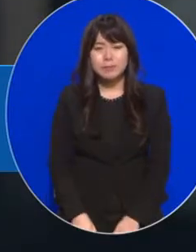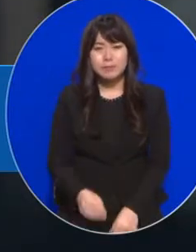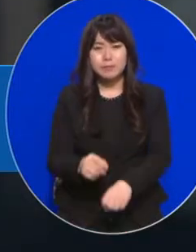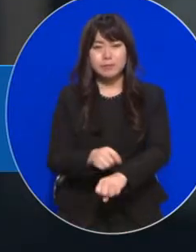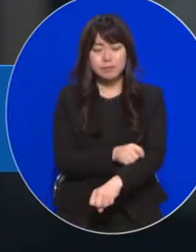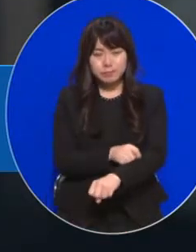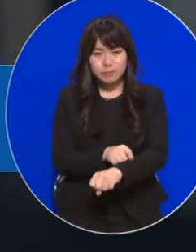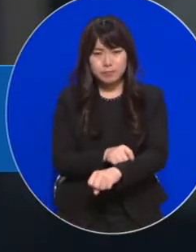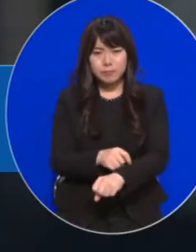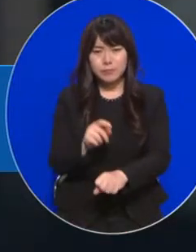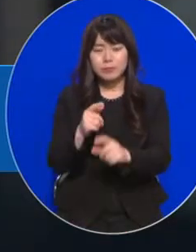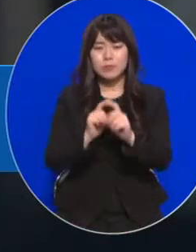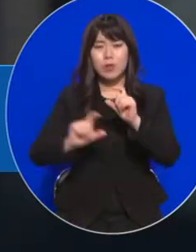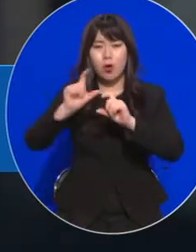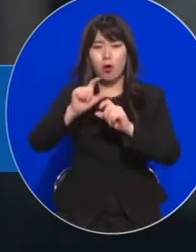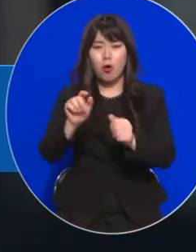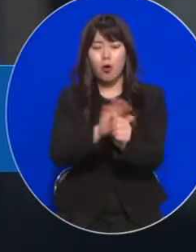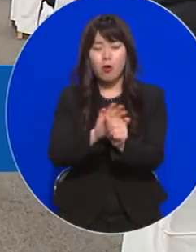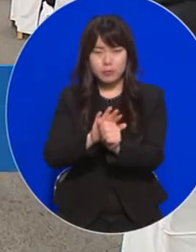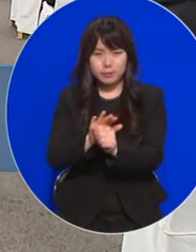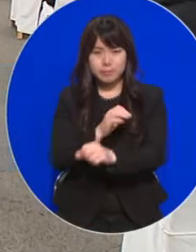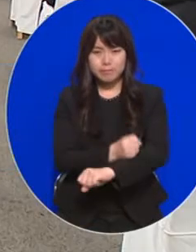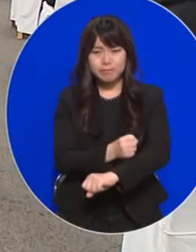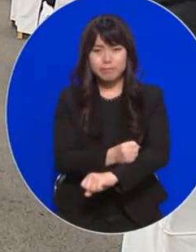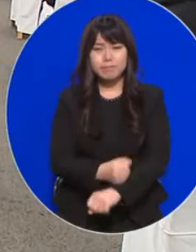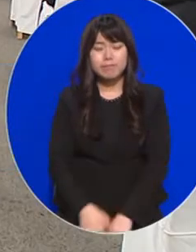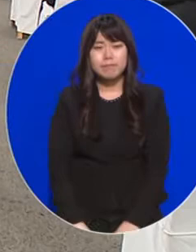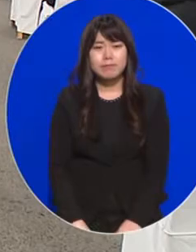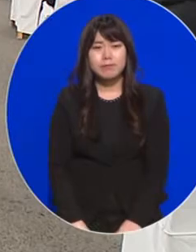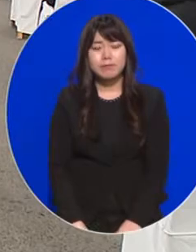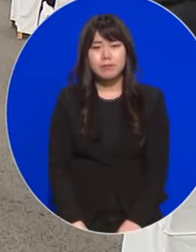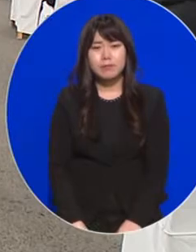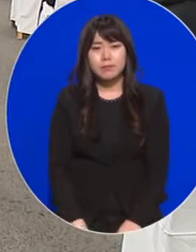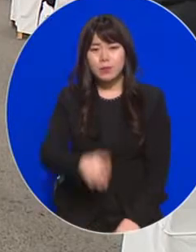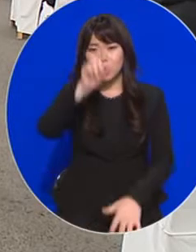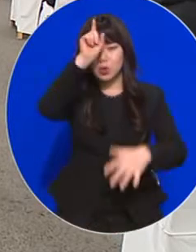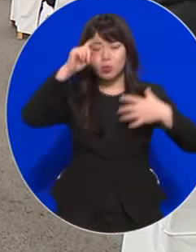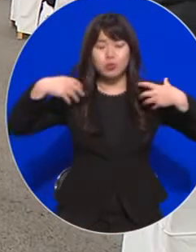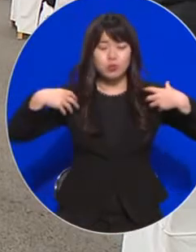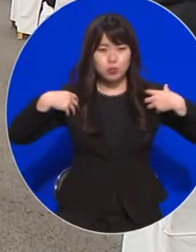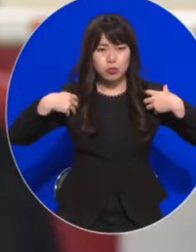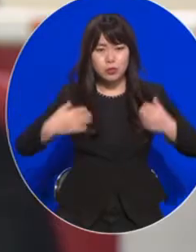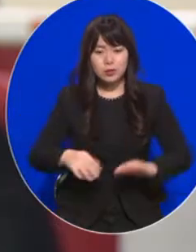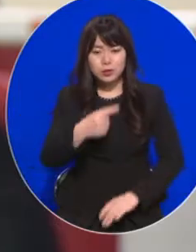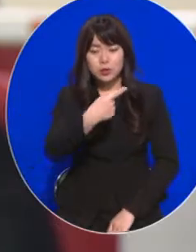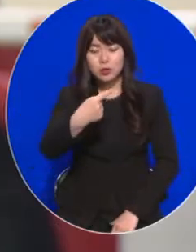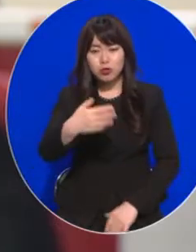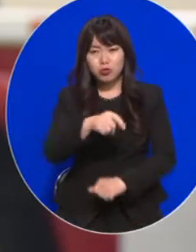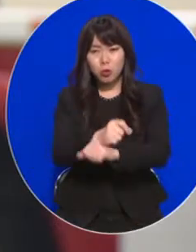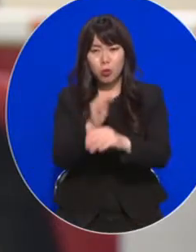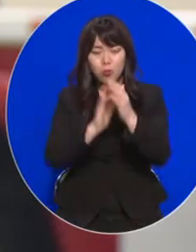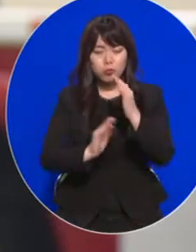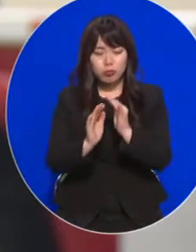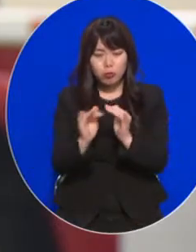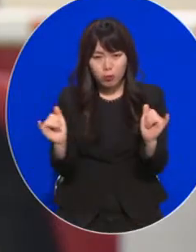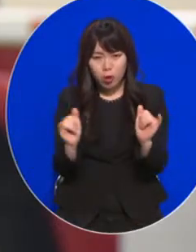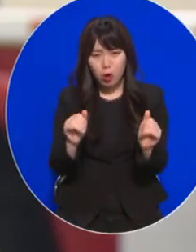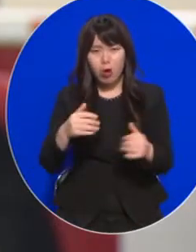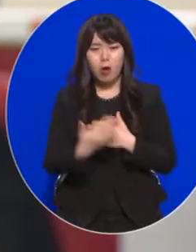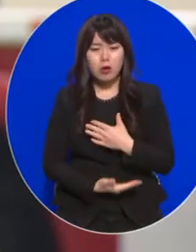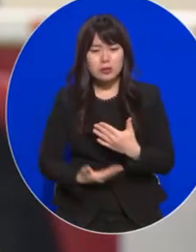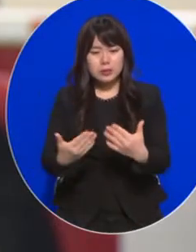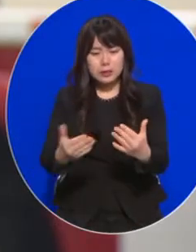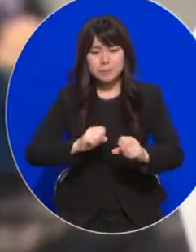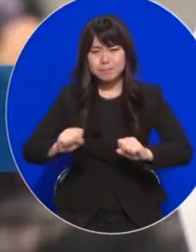마음으로 높이 치하합니다. 문 대통령은 정부도 소방관들의 헌신에 힘을 더하겠다고